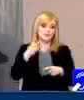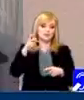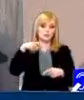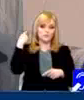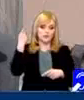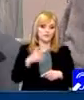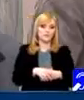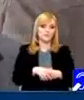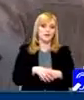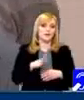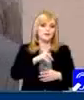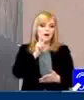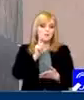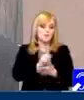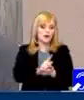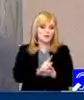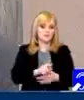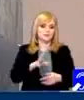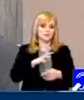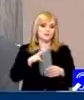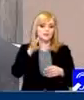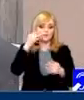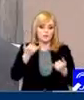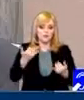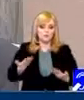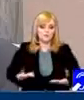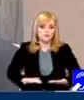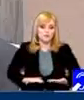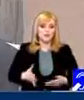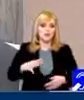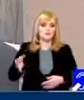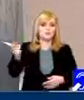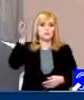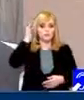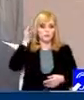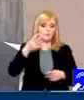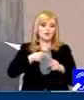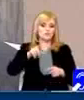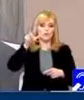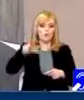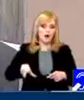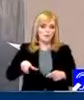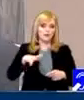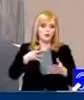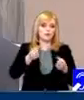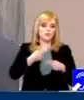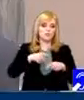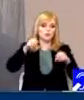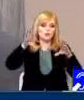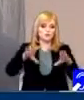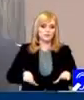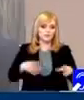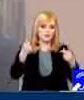obligați de timpurile care le trăim să cinstim memoria acelor oameni, hotărârea lor care a fost istorică